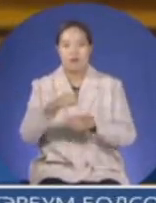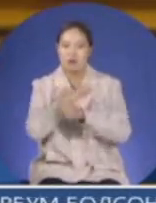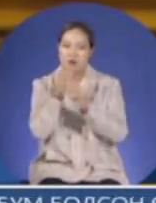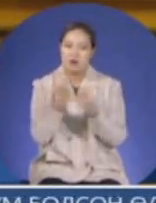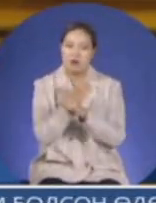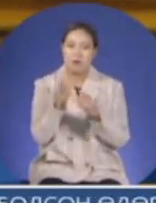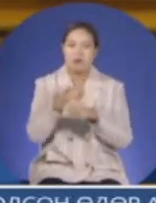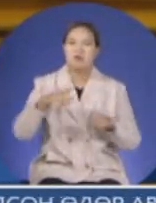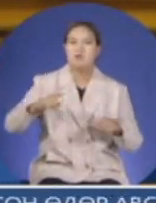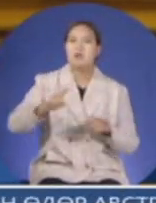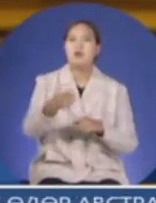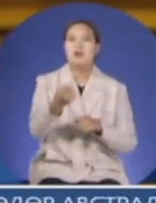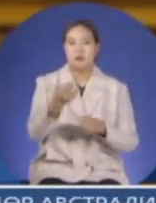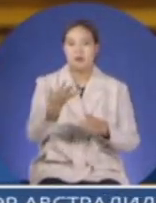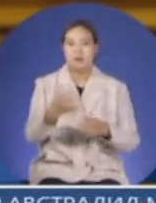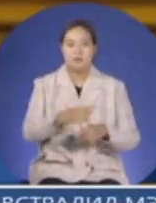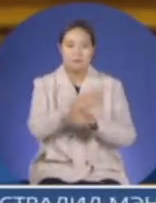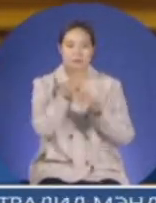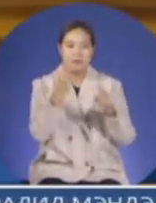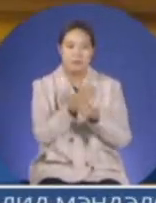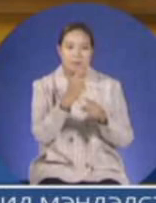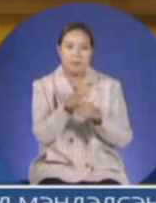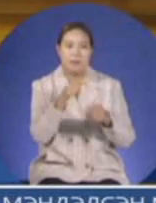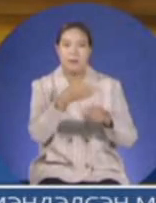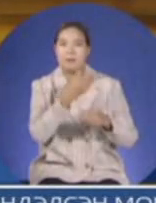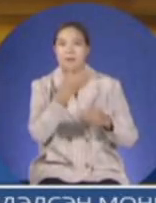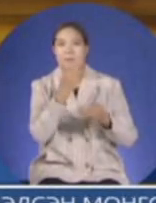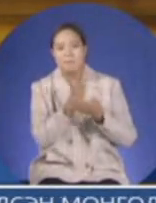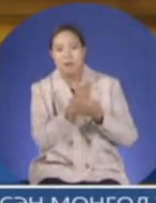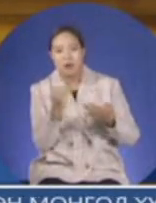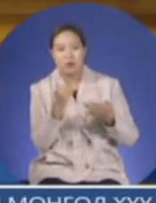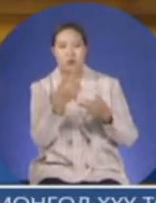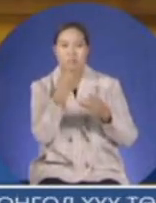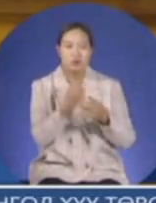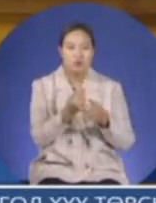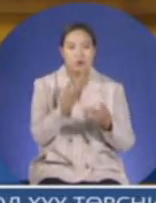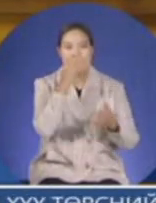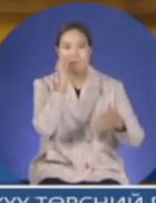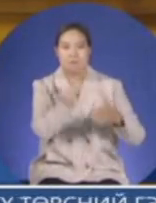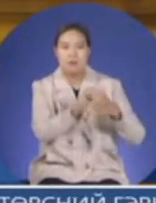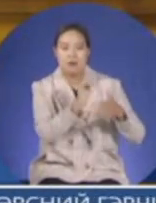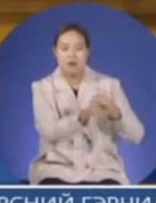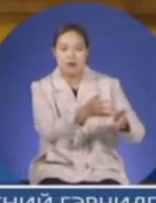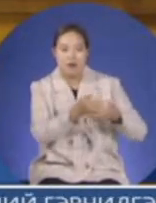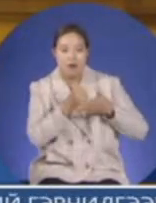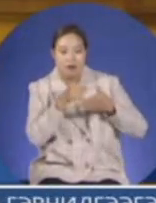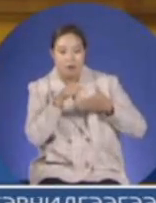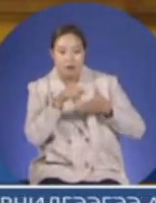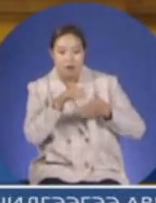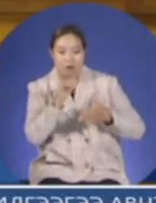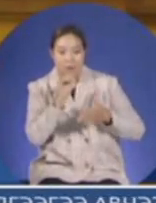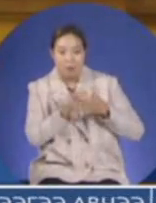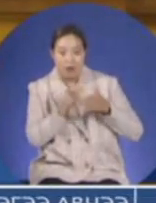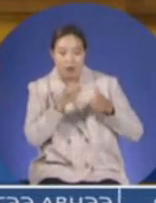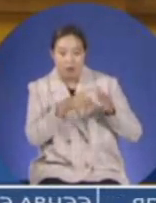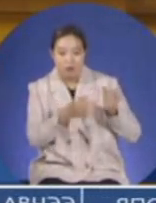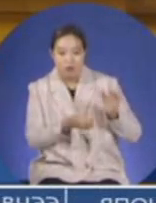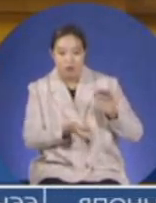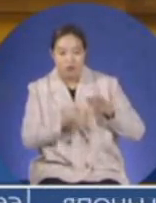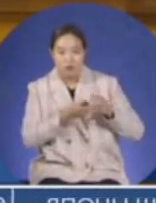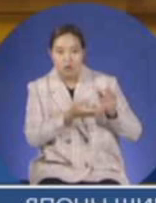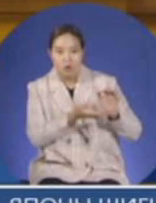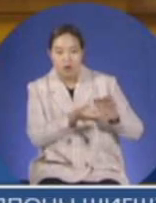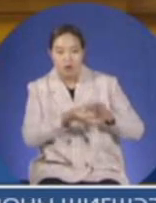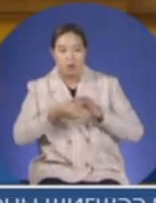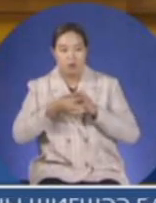буруу шүүхийн өмнө гэм буруугийн тогтоох ажиллагаа гэж хэлдэг. Энд отор цогцоолсны үндсэн дээр бид нэр эрүүгээр үүсгэж